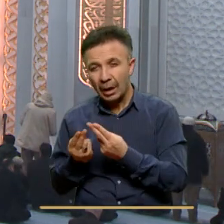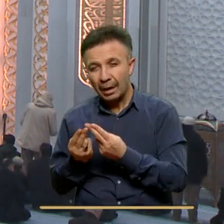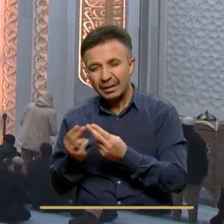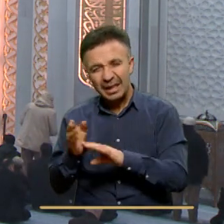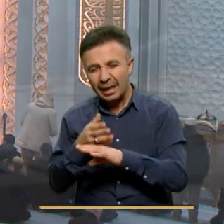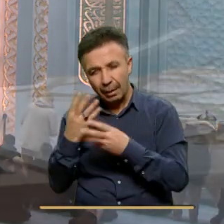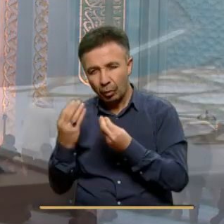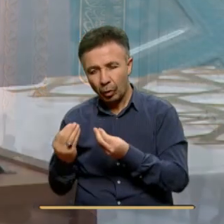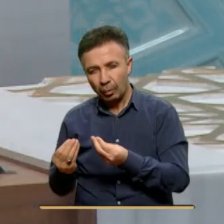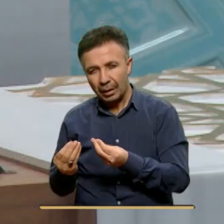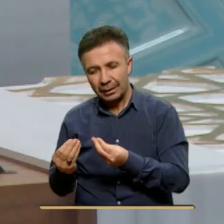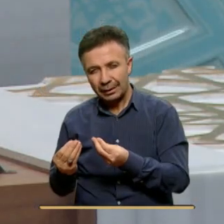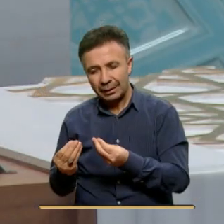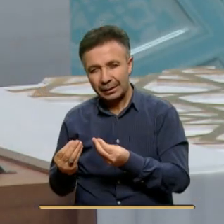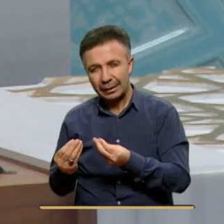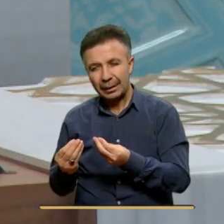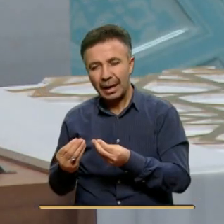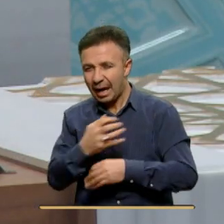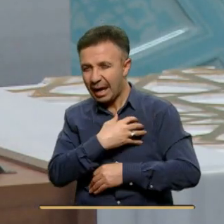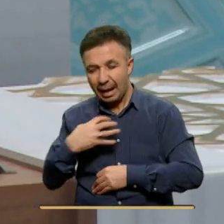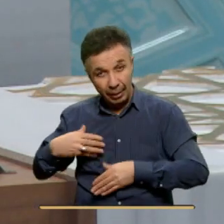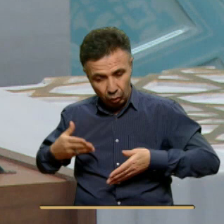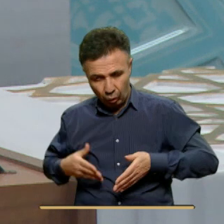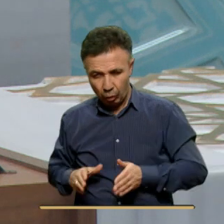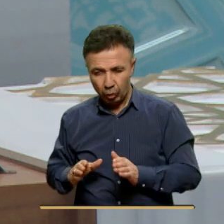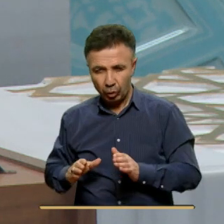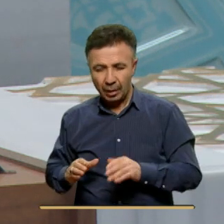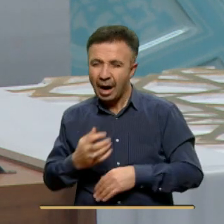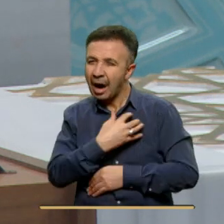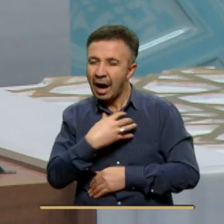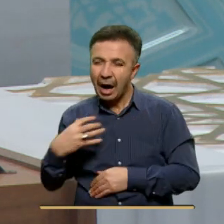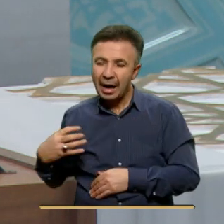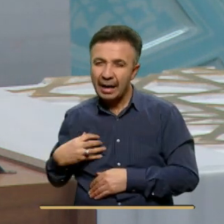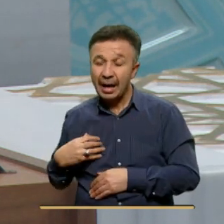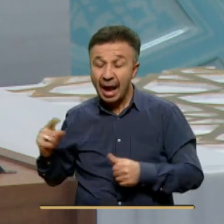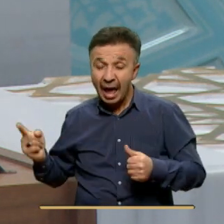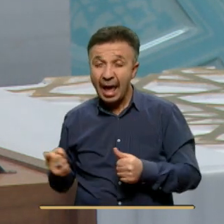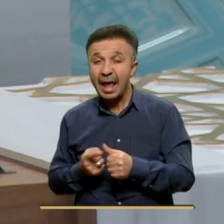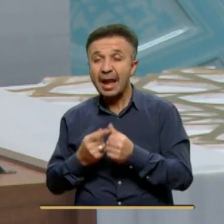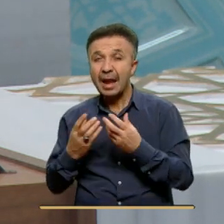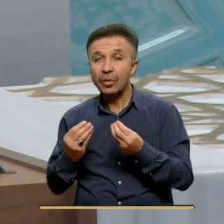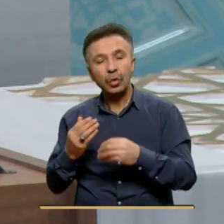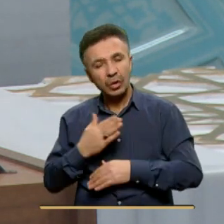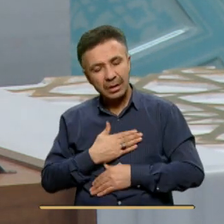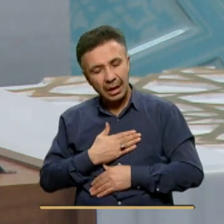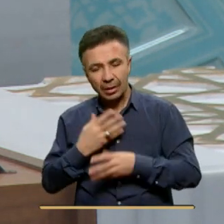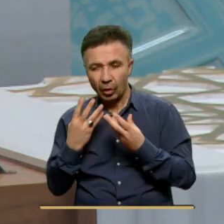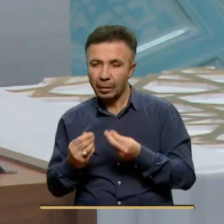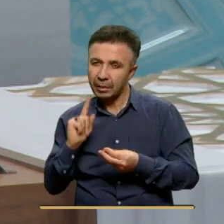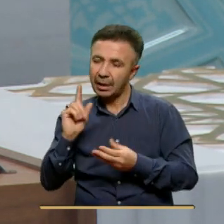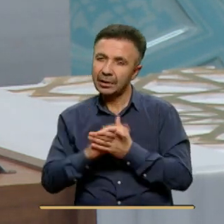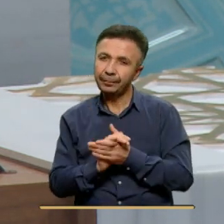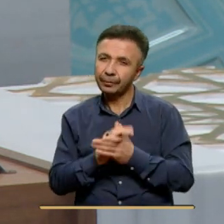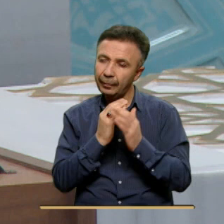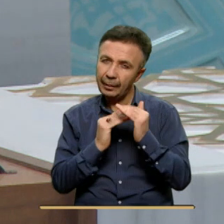olanlardır. Onlar en çok saygıyı hak eden kimselerdir. Rabbimiz